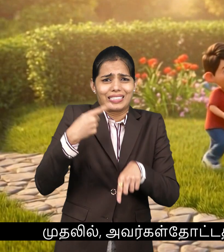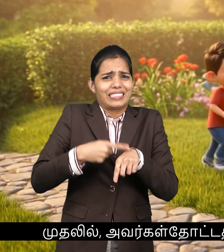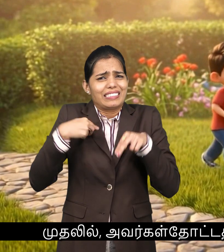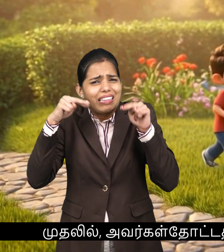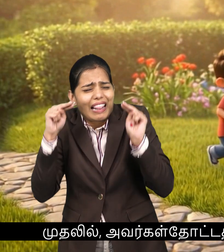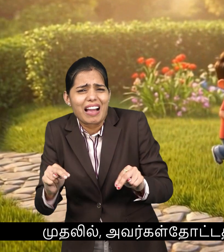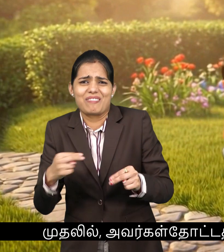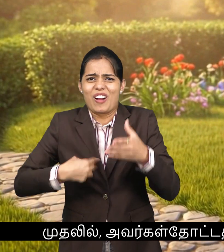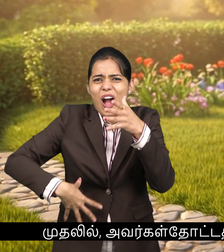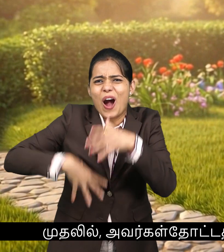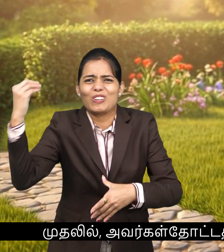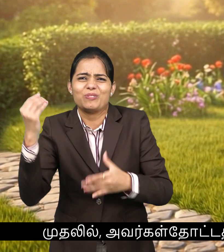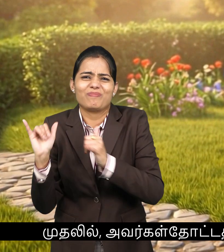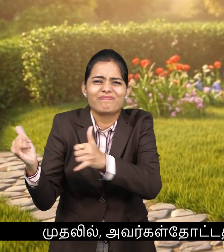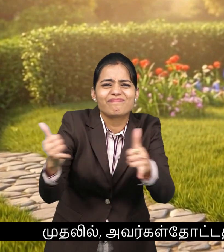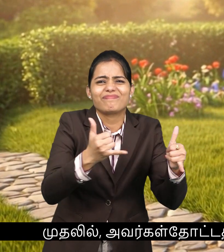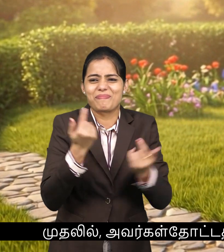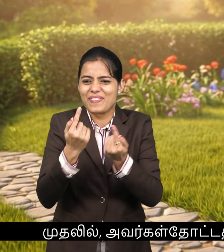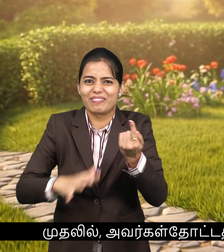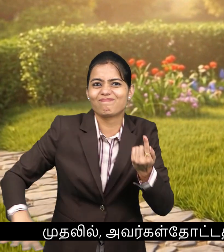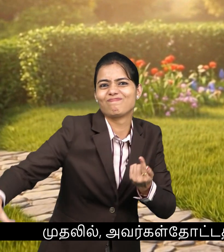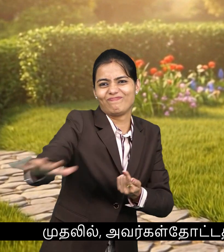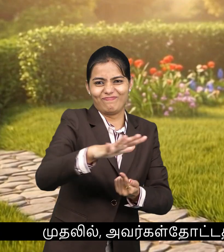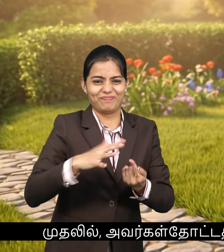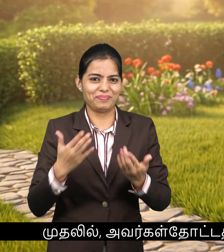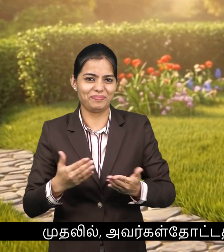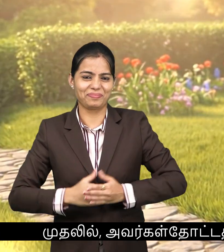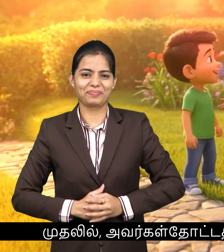முதலில் அவர்கள் தோட்டத்தில் விளையாட வெளியே சென்றனர்.